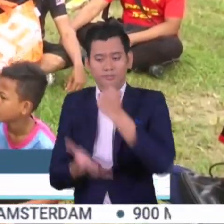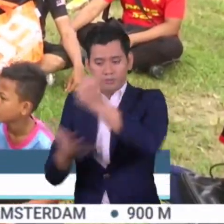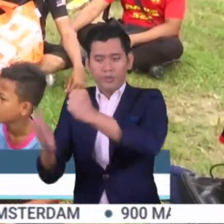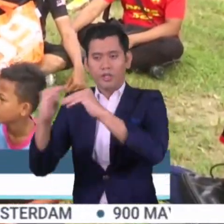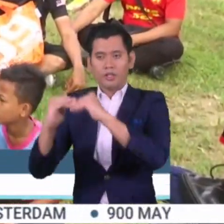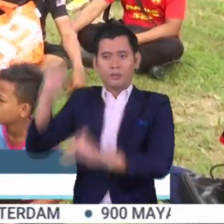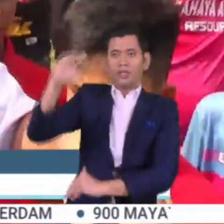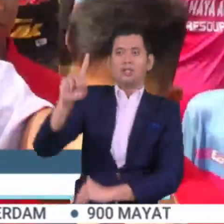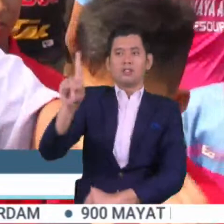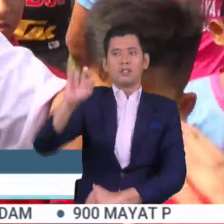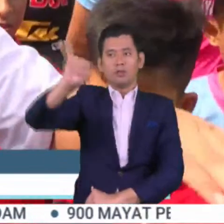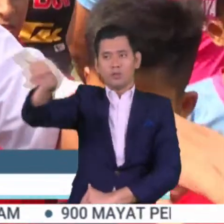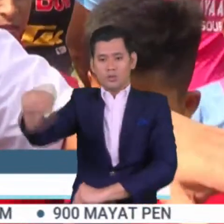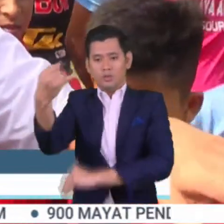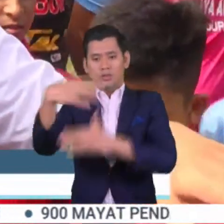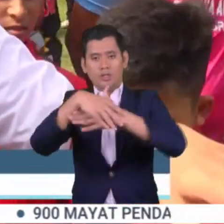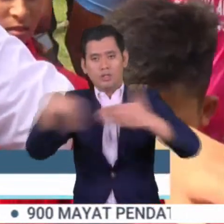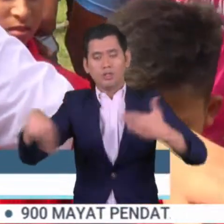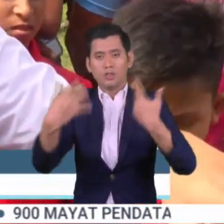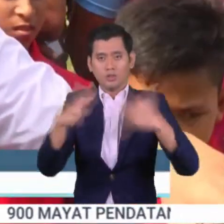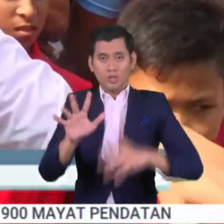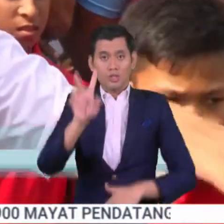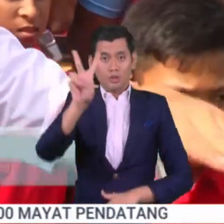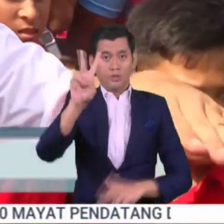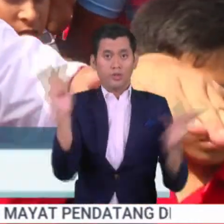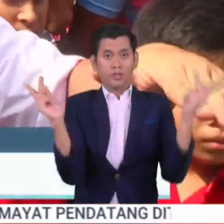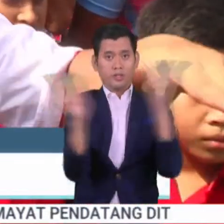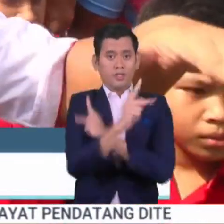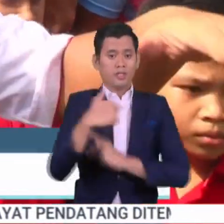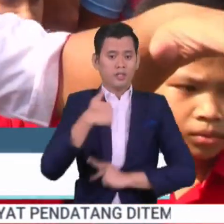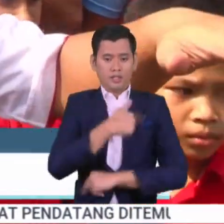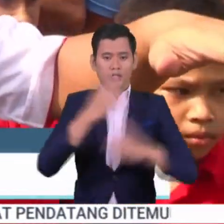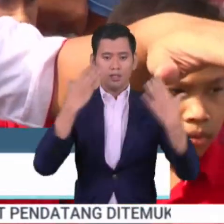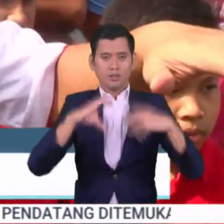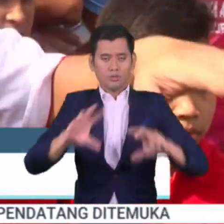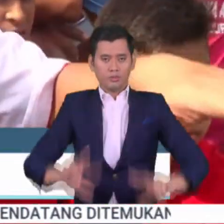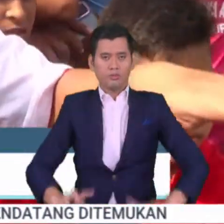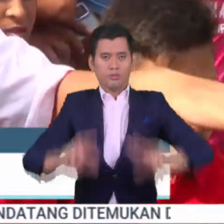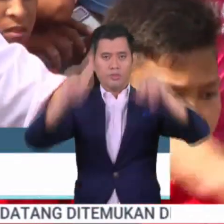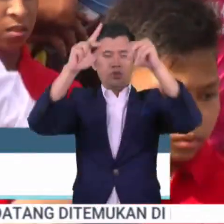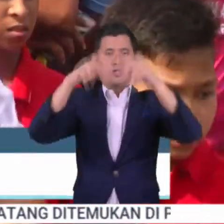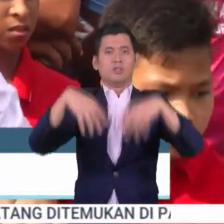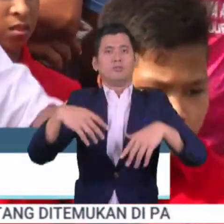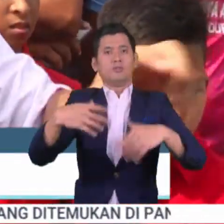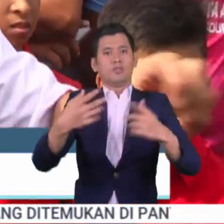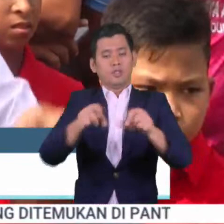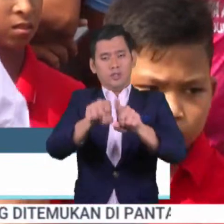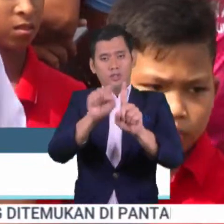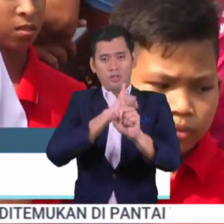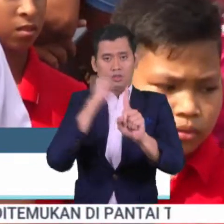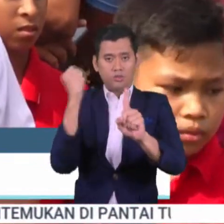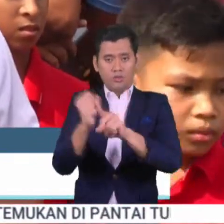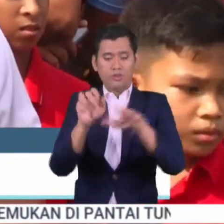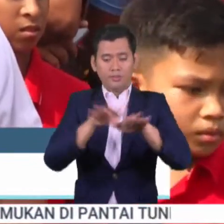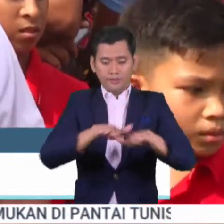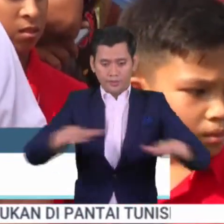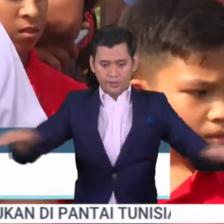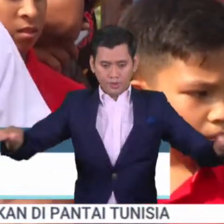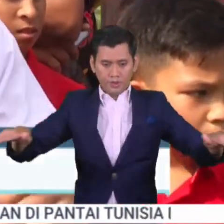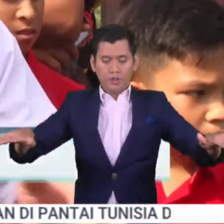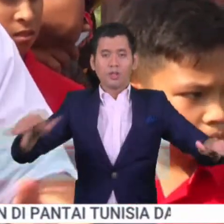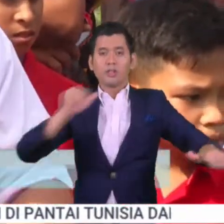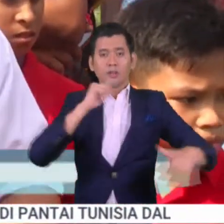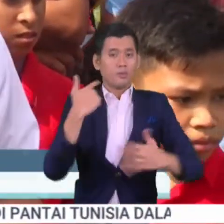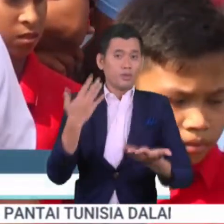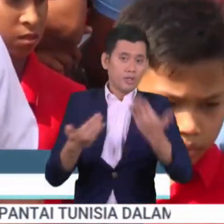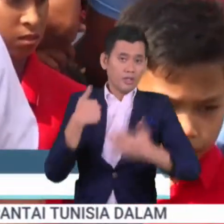RM1 juta. Sebenarnya telah dua kali kita cuba bangunkan tapi keadaan muka buminya tak stabil. Mungkin dia perlukan rumput sintetik.